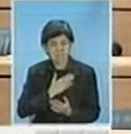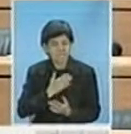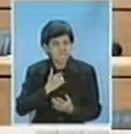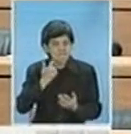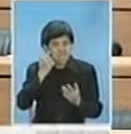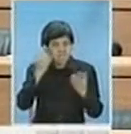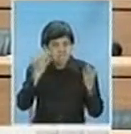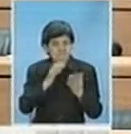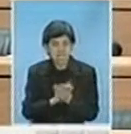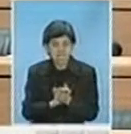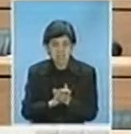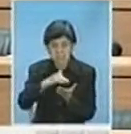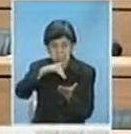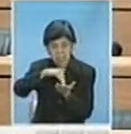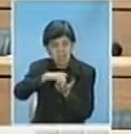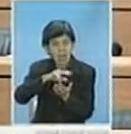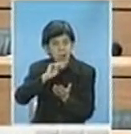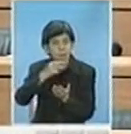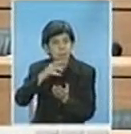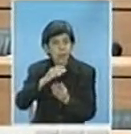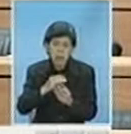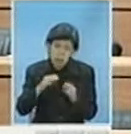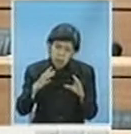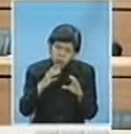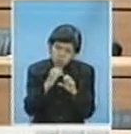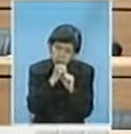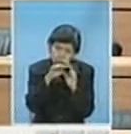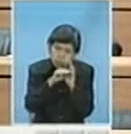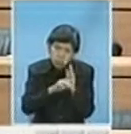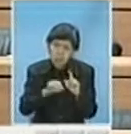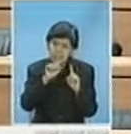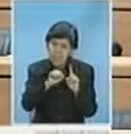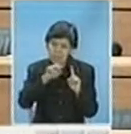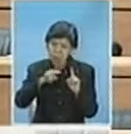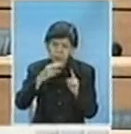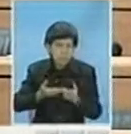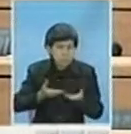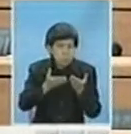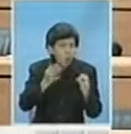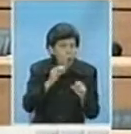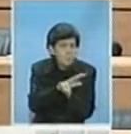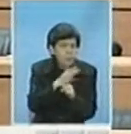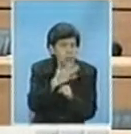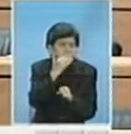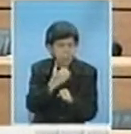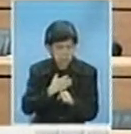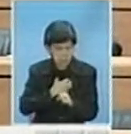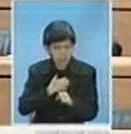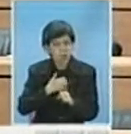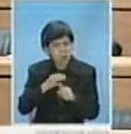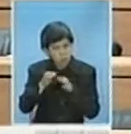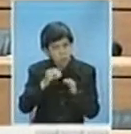ใจว่าสำนักงบประมาณทำไมไม่สามารถให้ตัวเลขได้ครบ 120,000 ล้านบาทเพื่อสร้างความมั่นใ